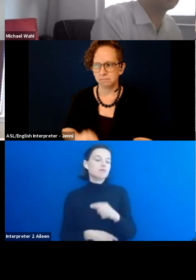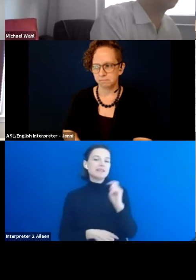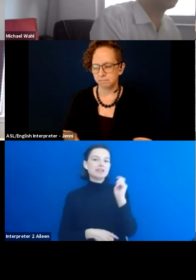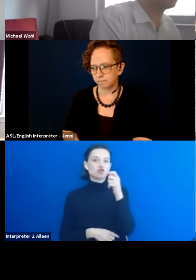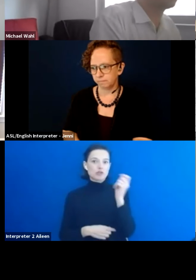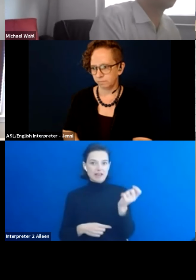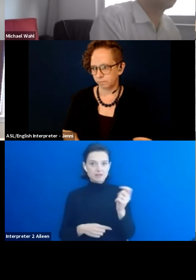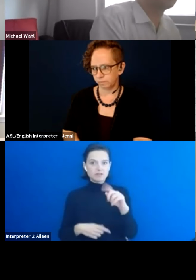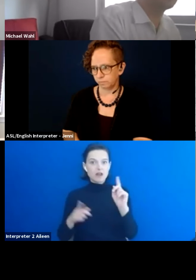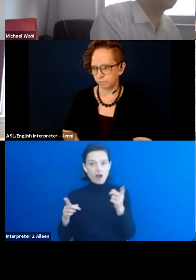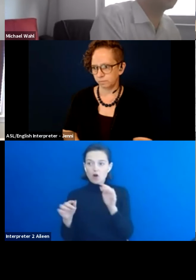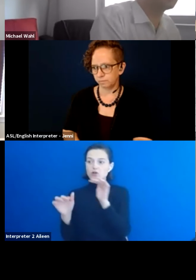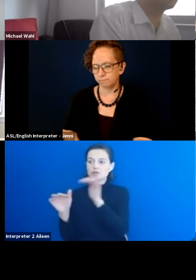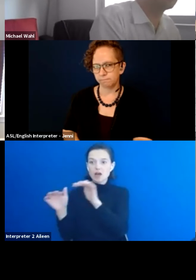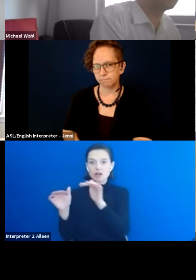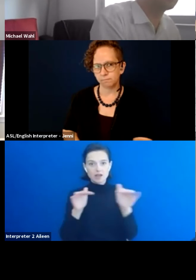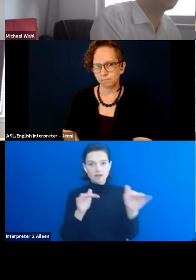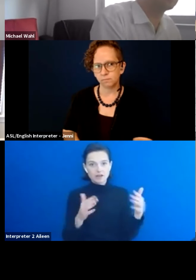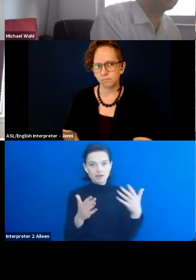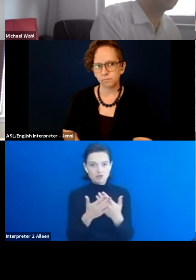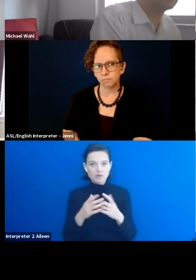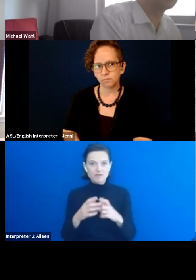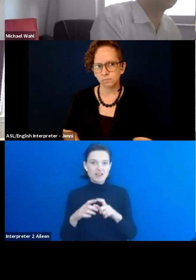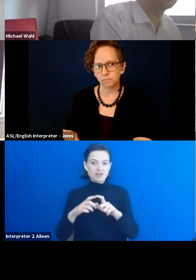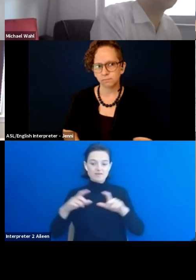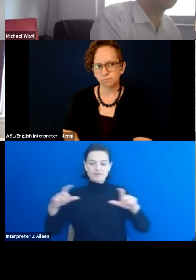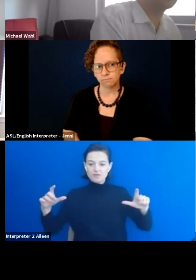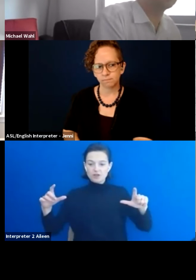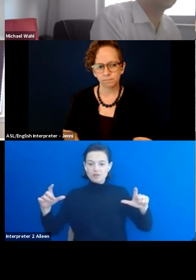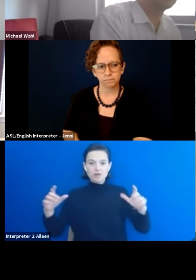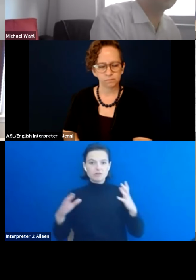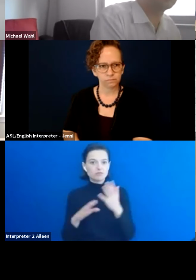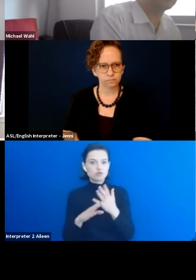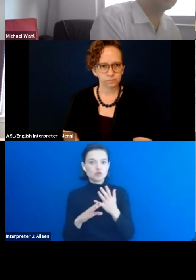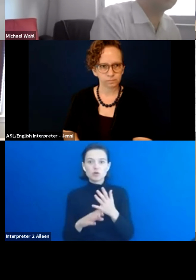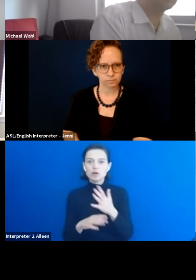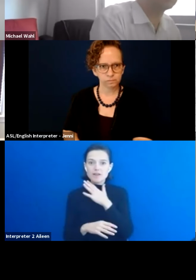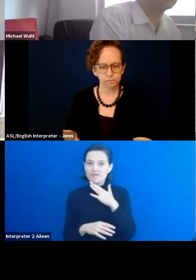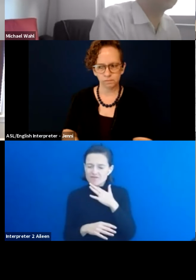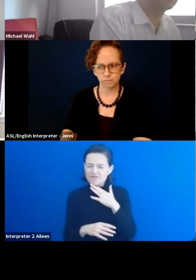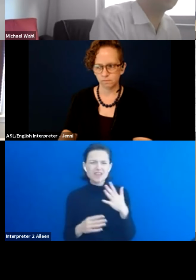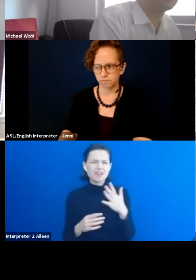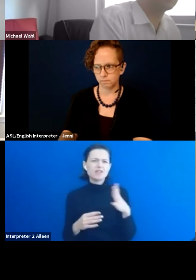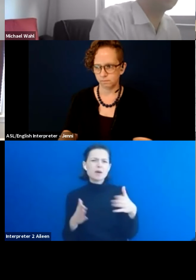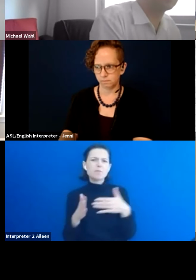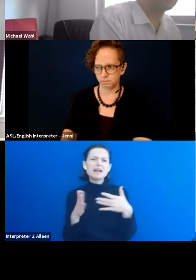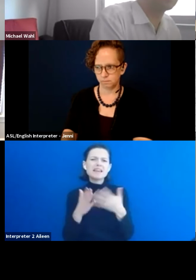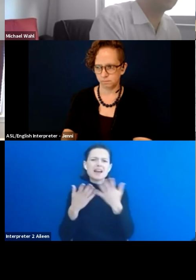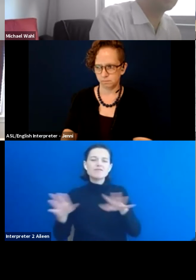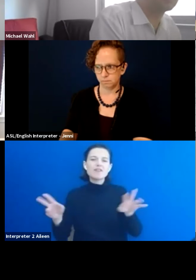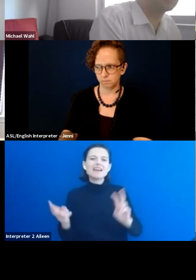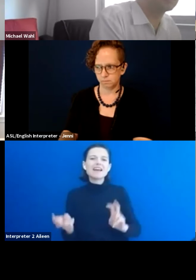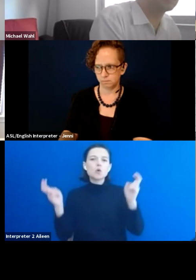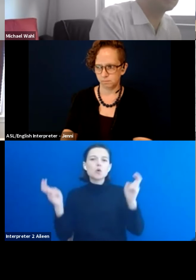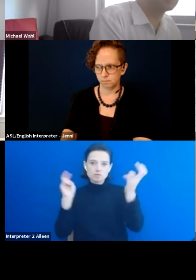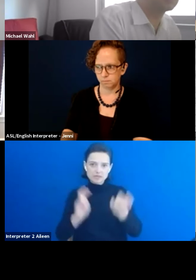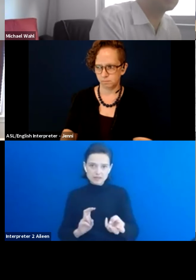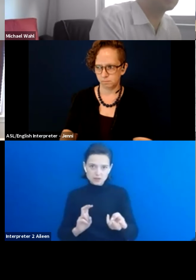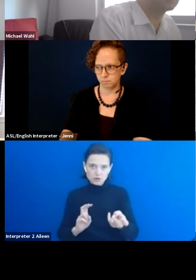und ein Unternehmen, das seit 31 Jahren mit Barrierefreiheit Umsätze erzielt, und